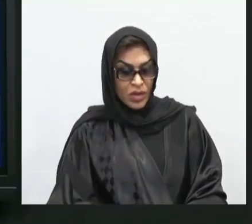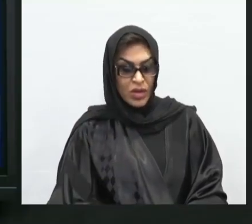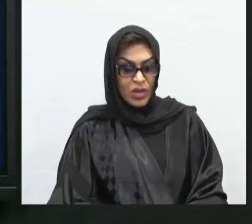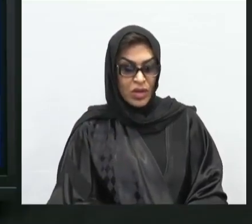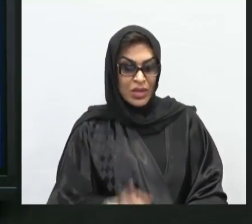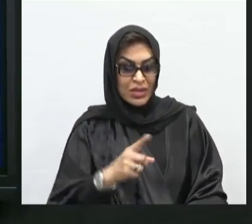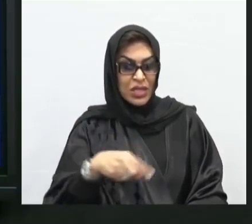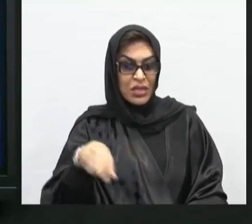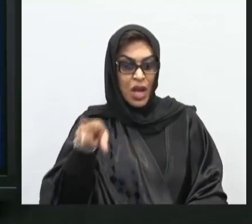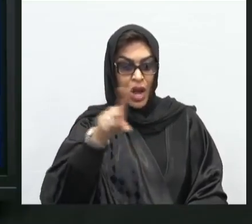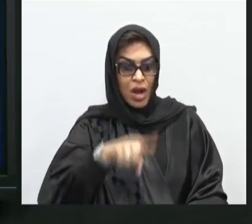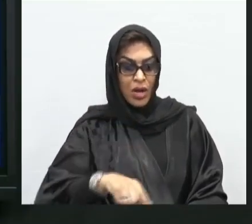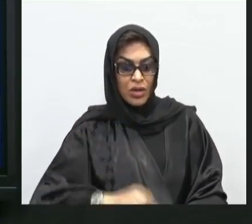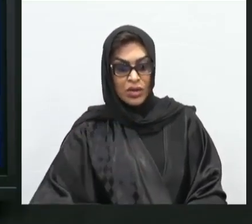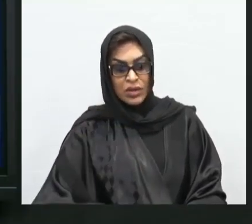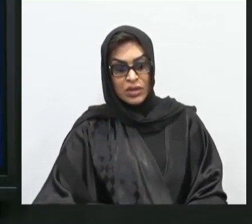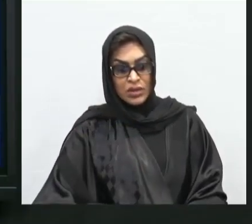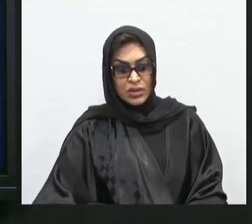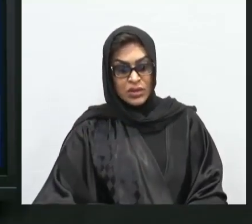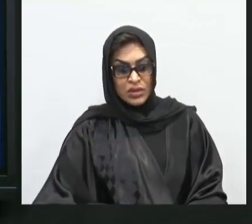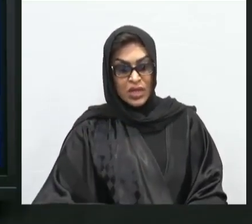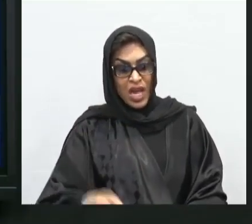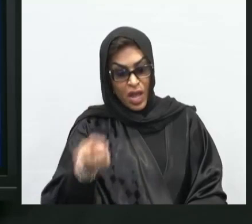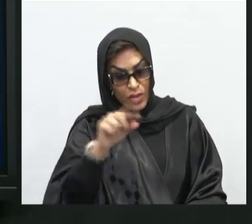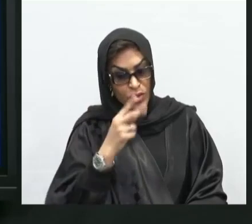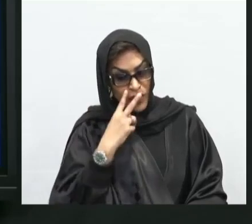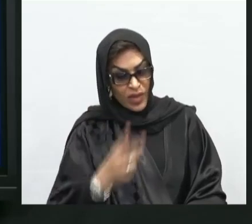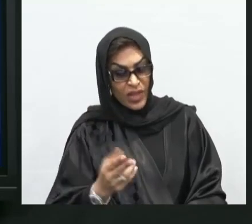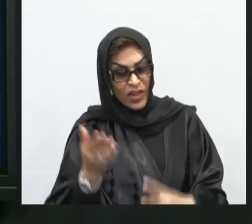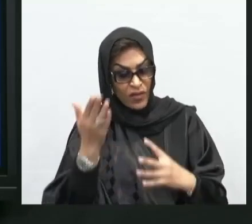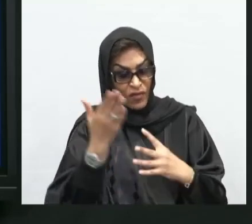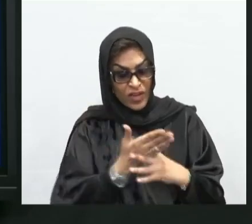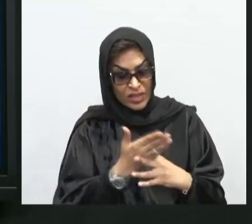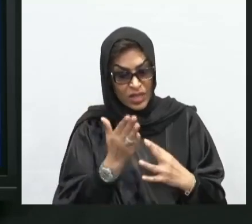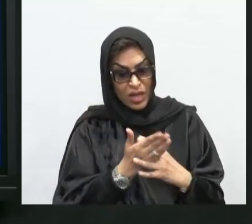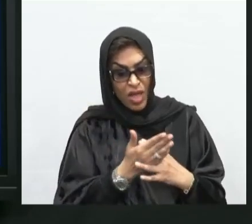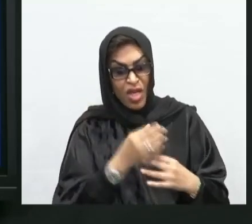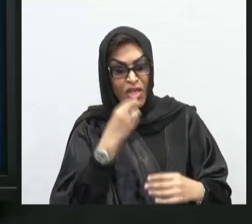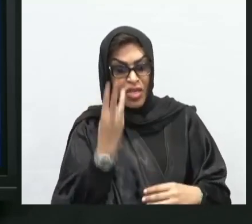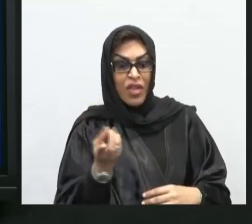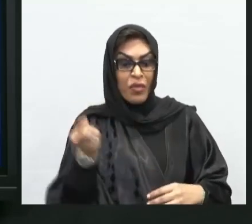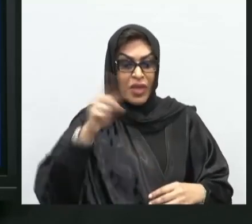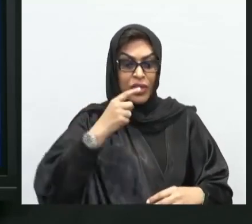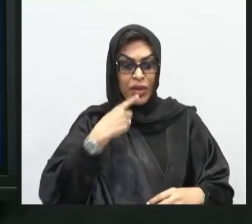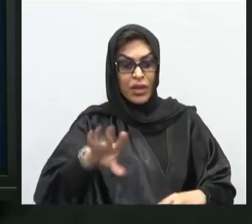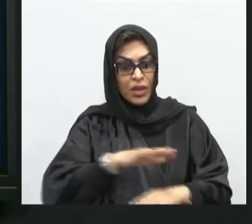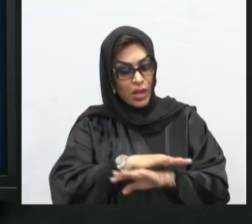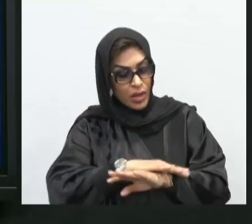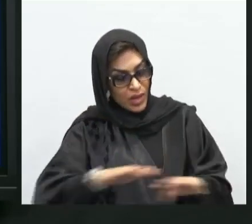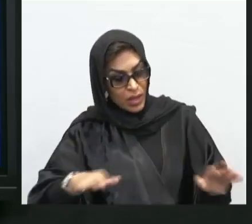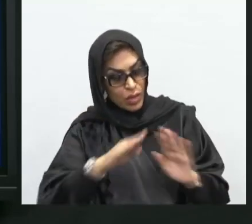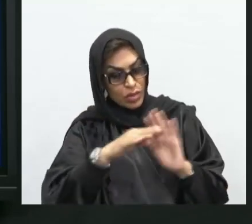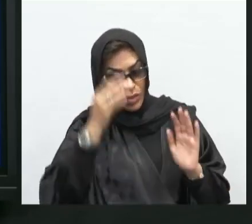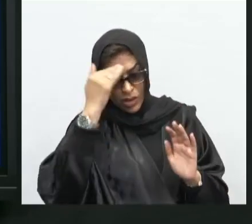هذا التساؤل لانه سوف ياتينا باذن الله تعالى خلال الفصل الدراسي الثالث والقادم اذا الى هنا